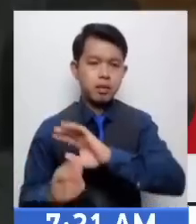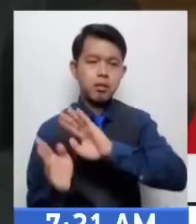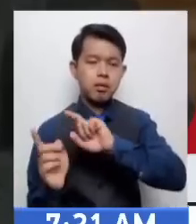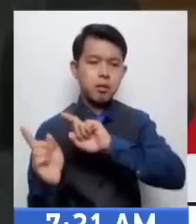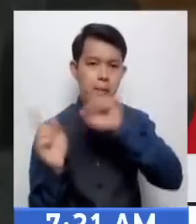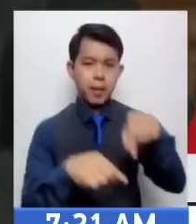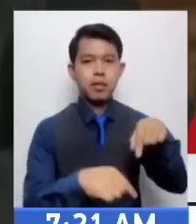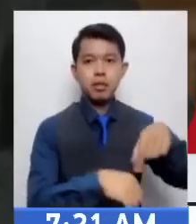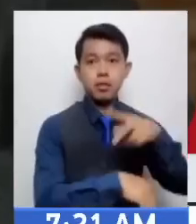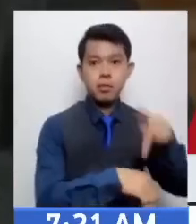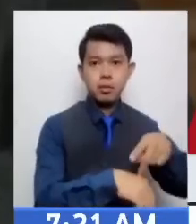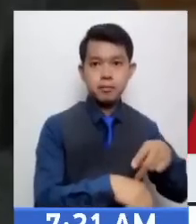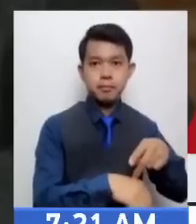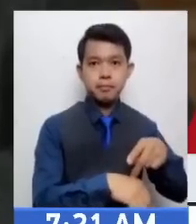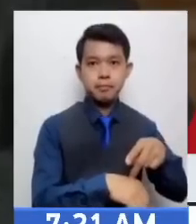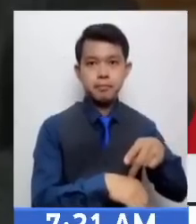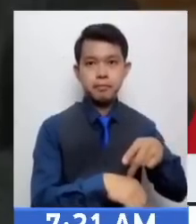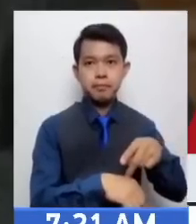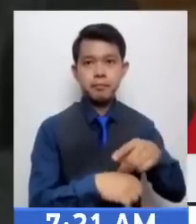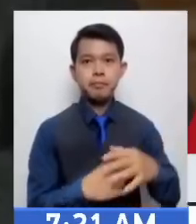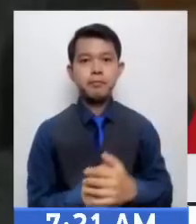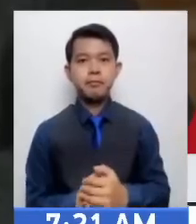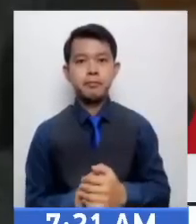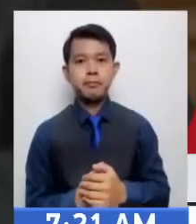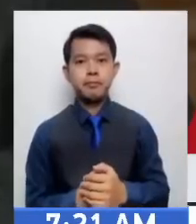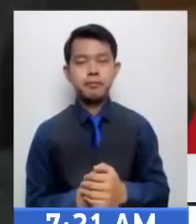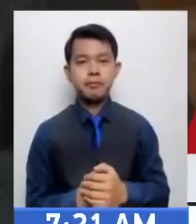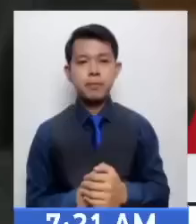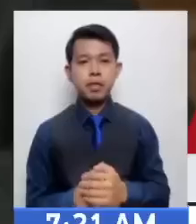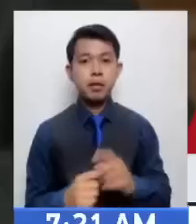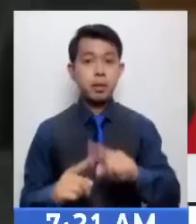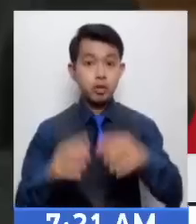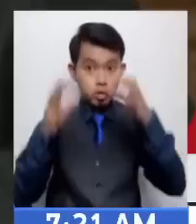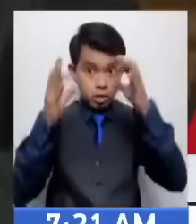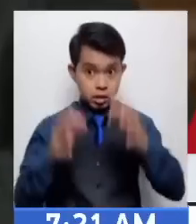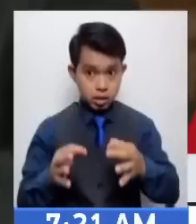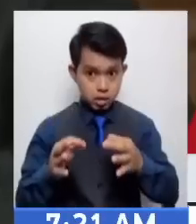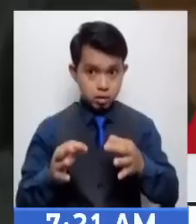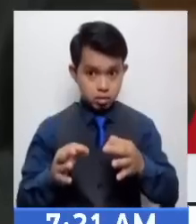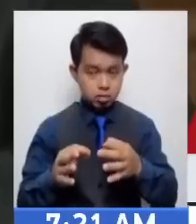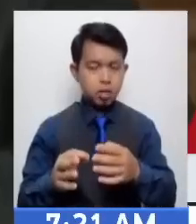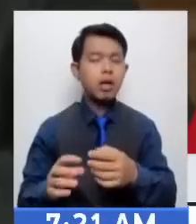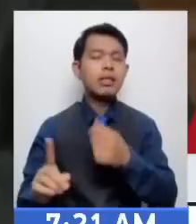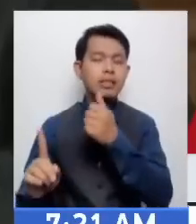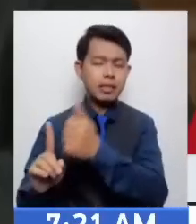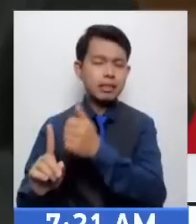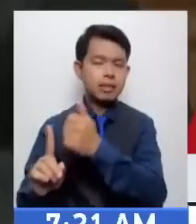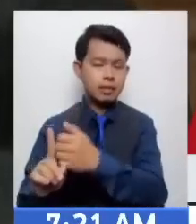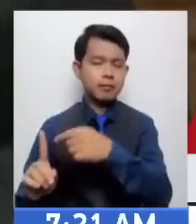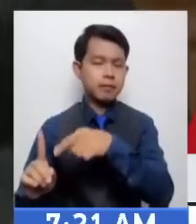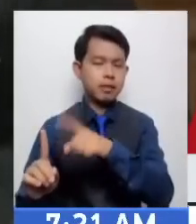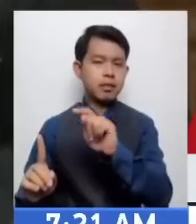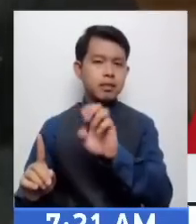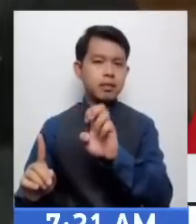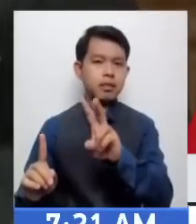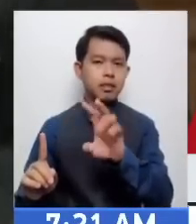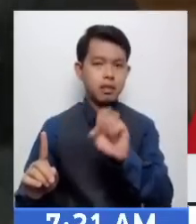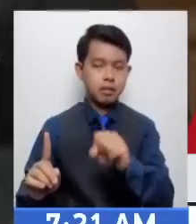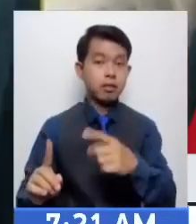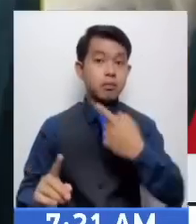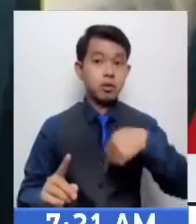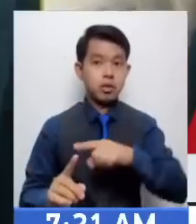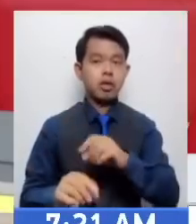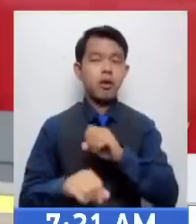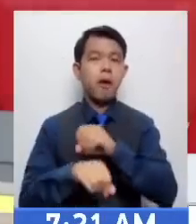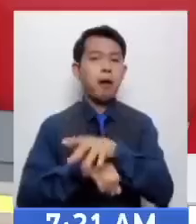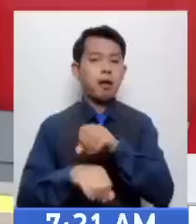that course of action is entirely left to the discretion of the client. Okay. Tayo naman po ay tagapayo lamang po. Pakisagot